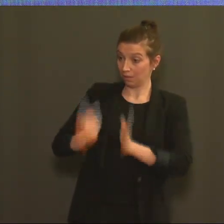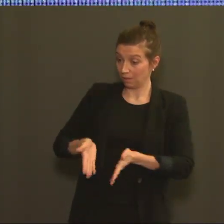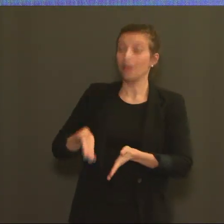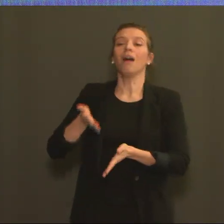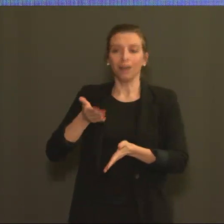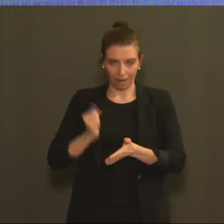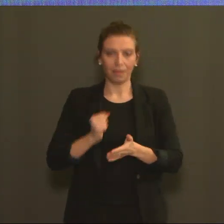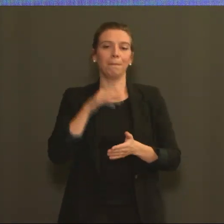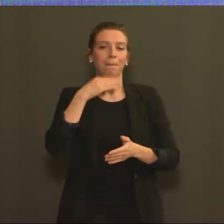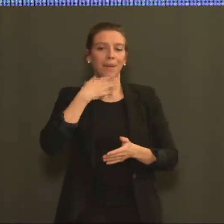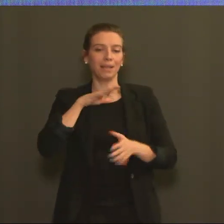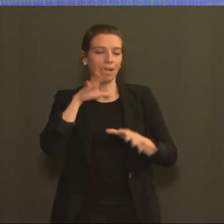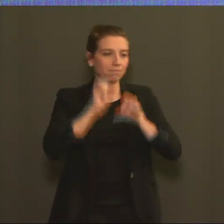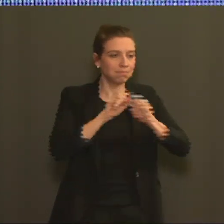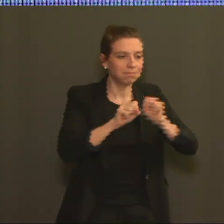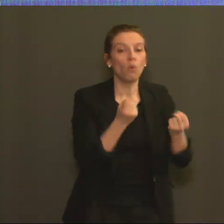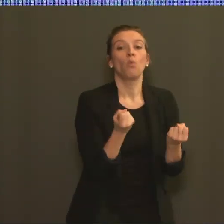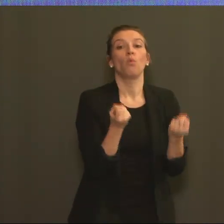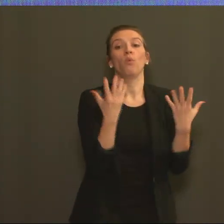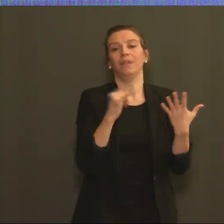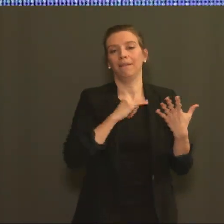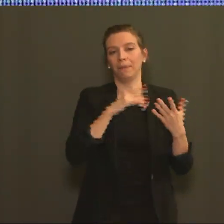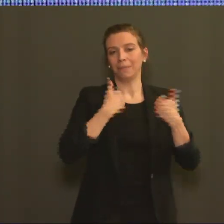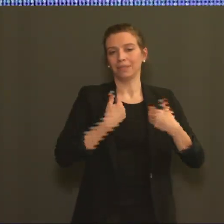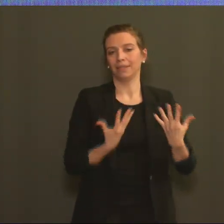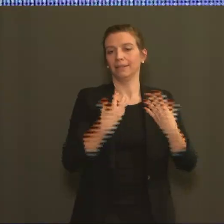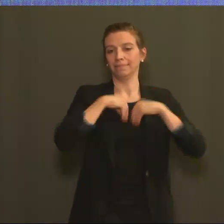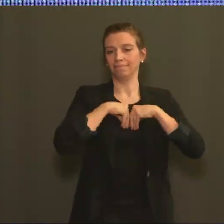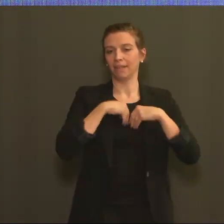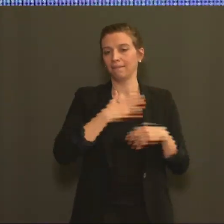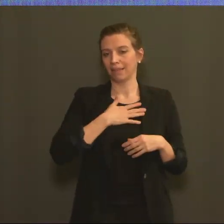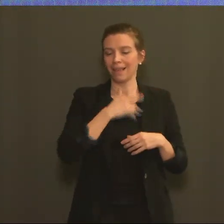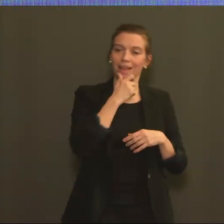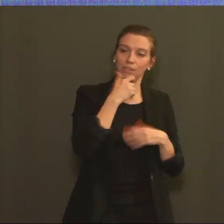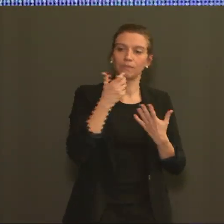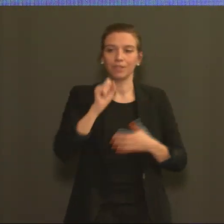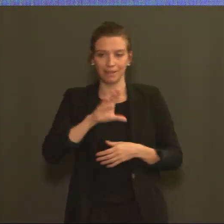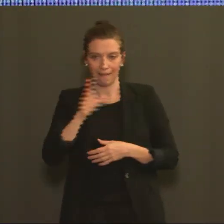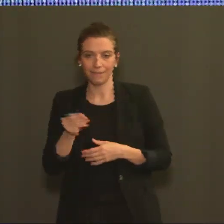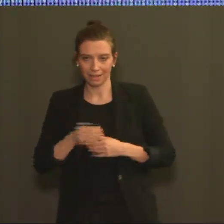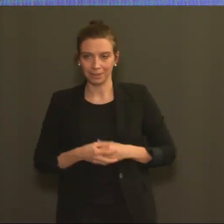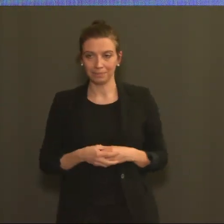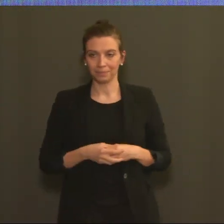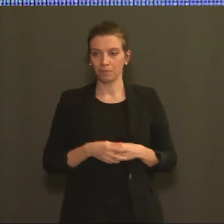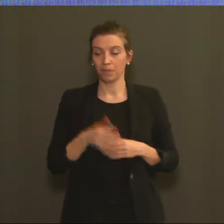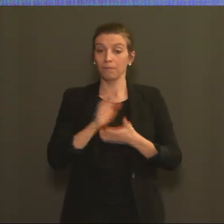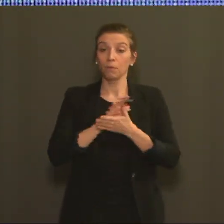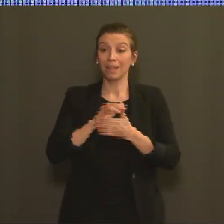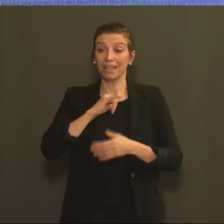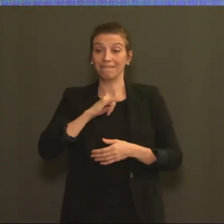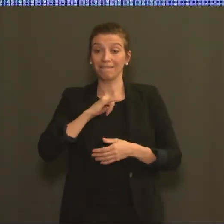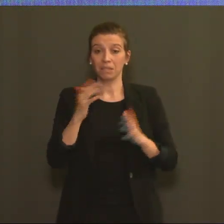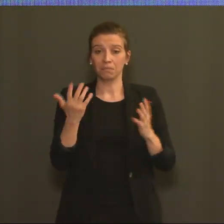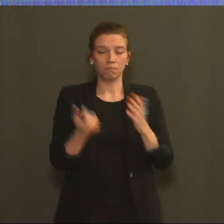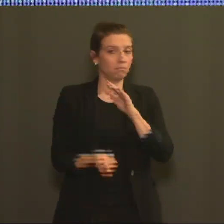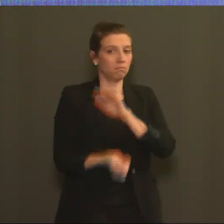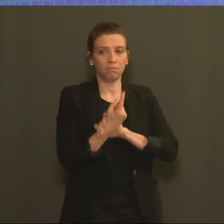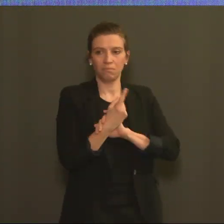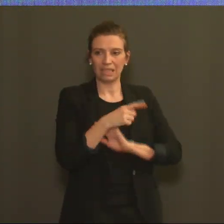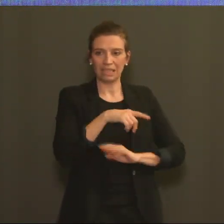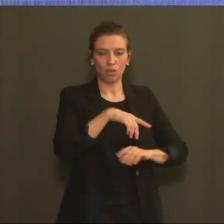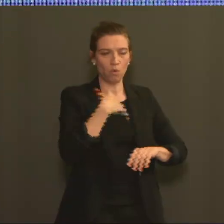daarnaast zullen ook speciale gevallen zoals bij een grote of ongewone uitbraak of gevallen met een reis